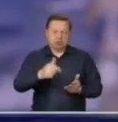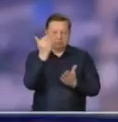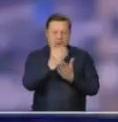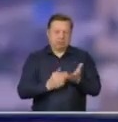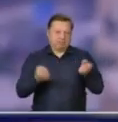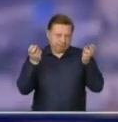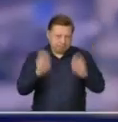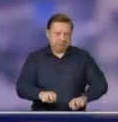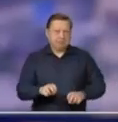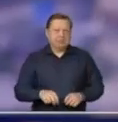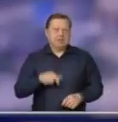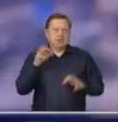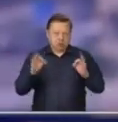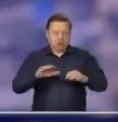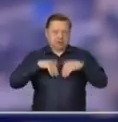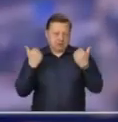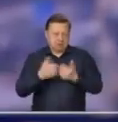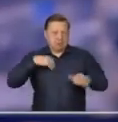dziś zajmował się Sejm.